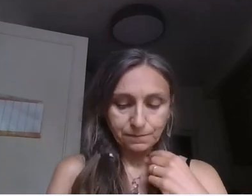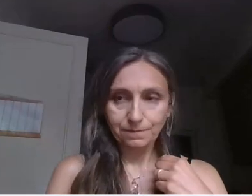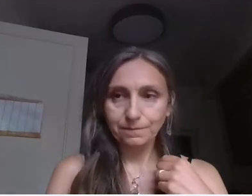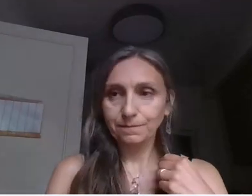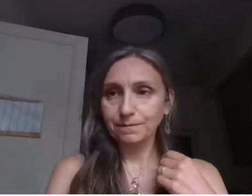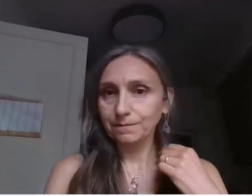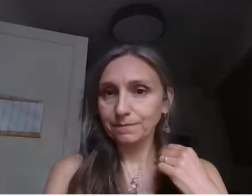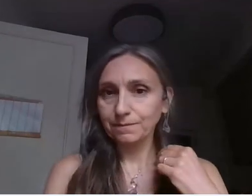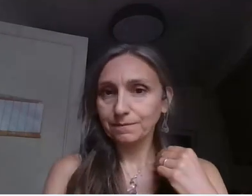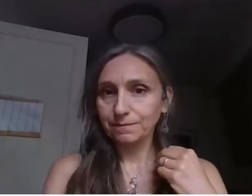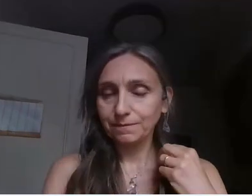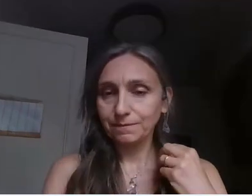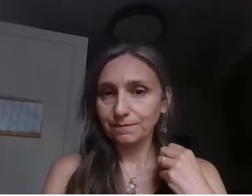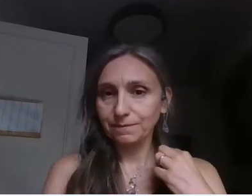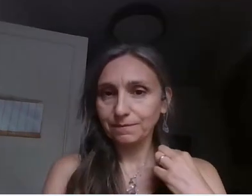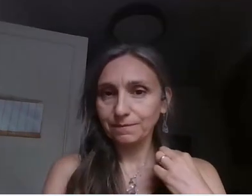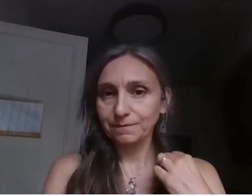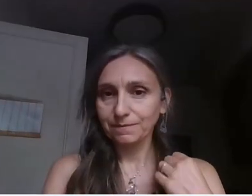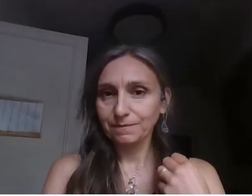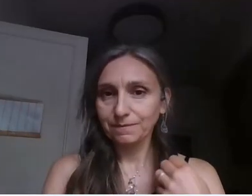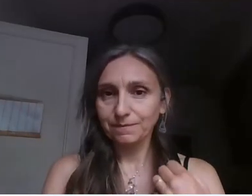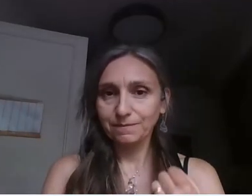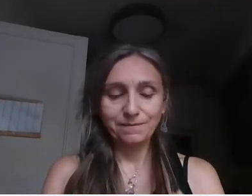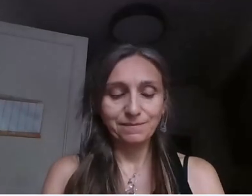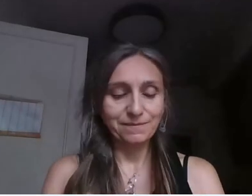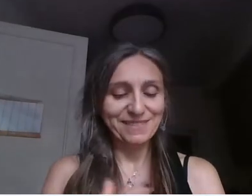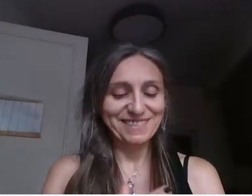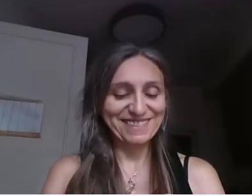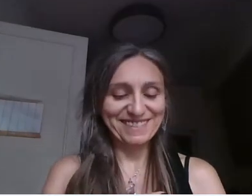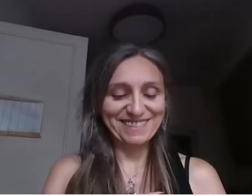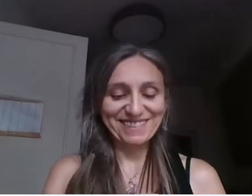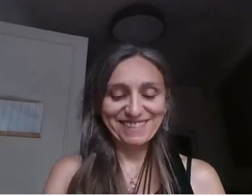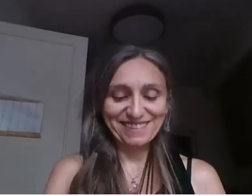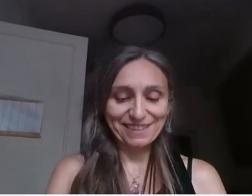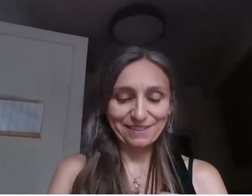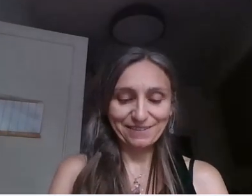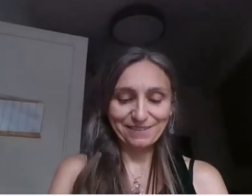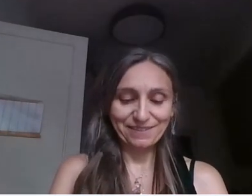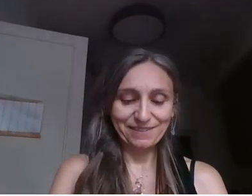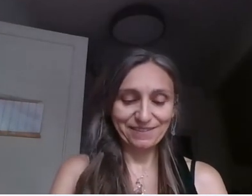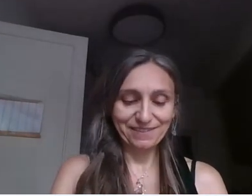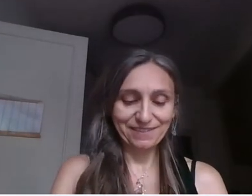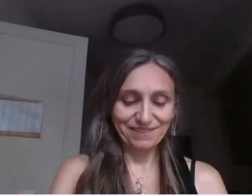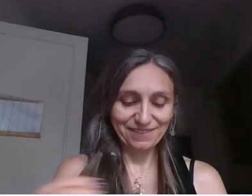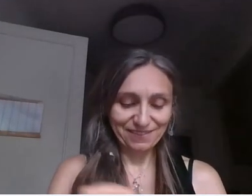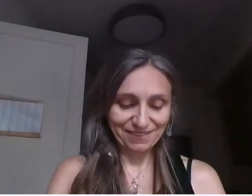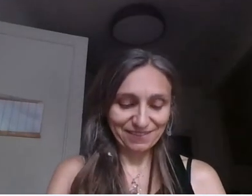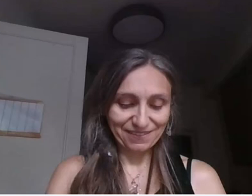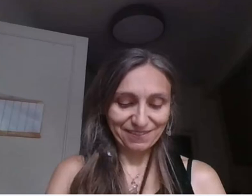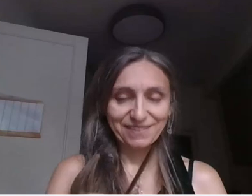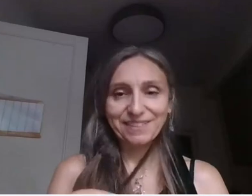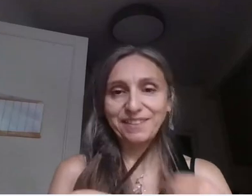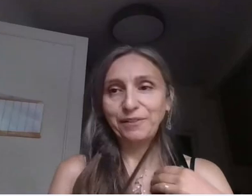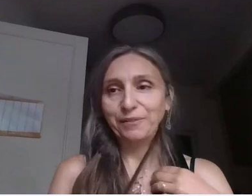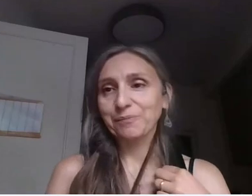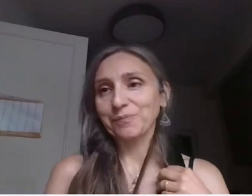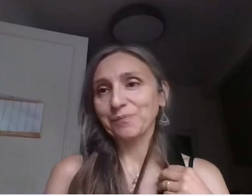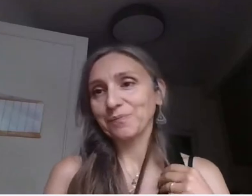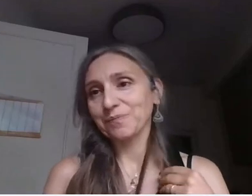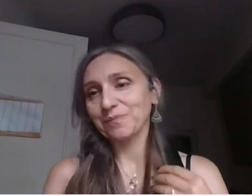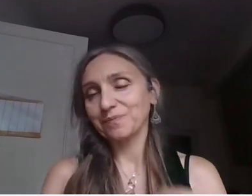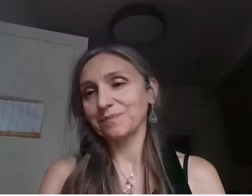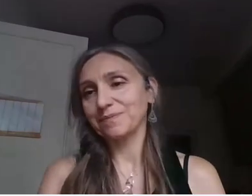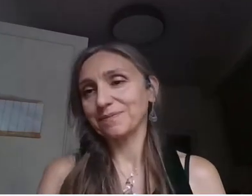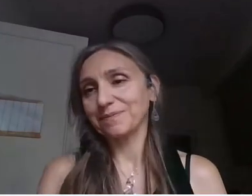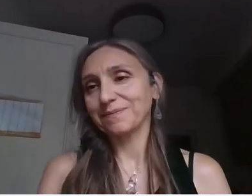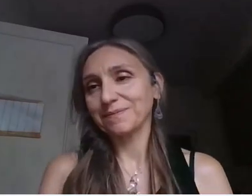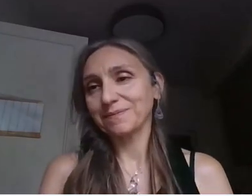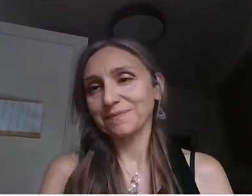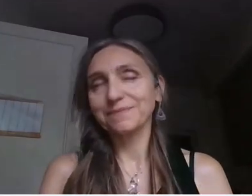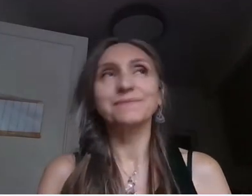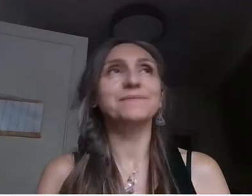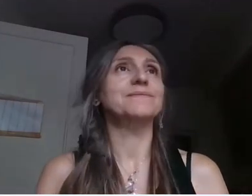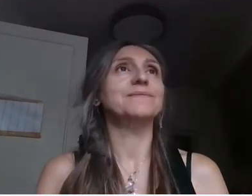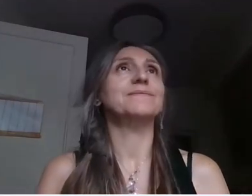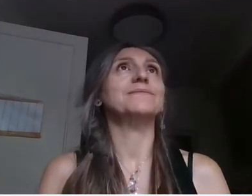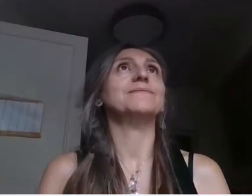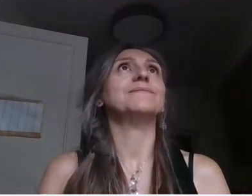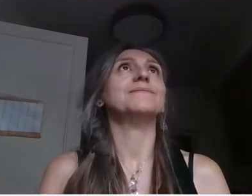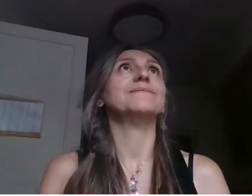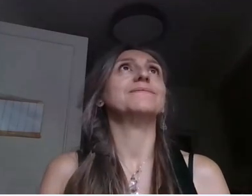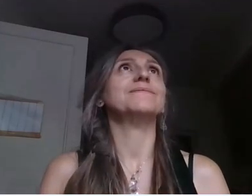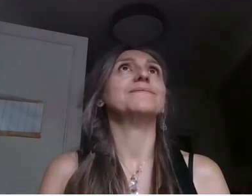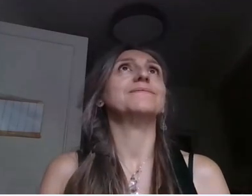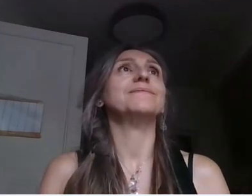che porterò all'ordine del giorno, al prossimo GIS Meeting Digitale. Perché credo veramente che,